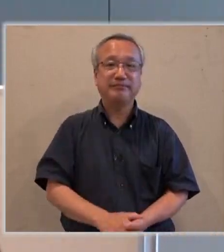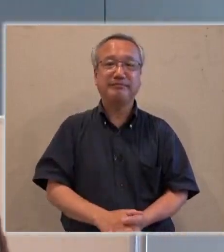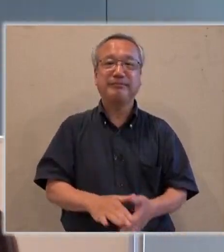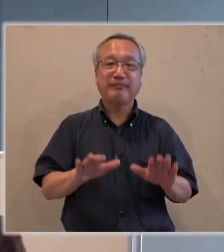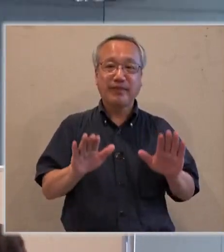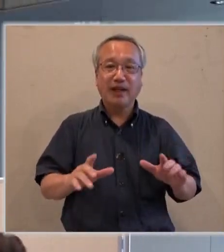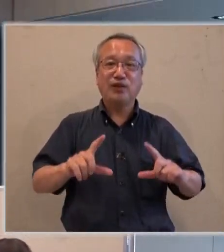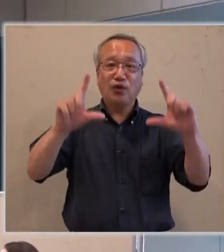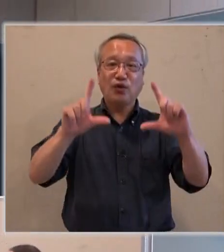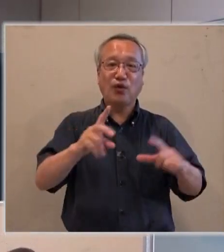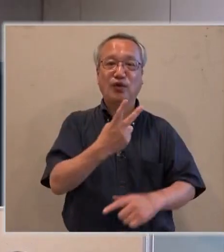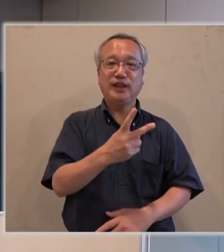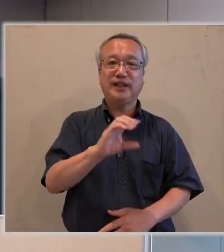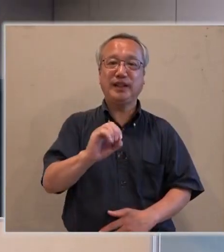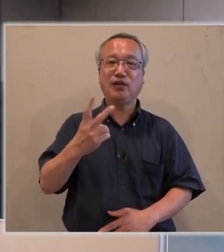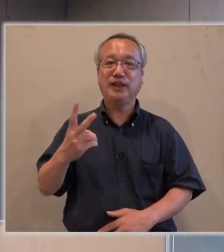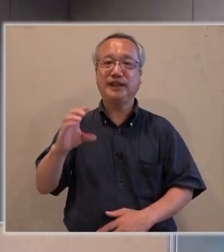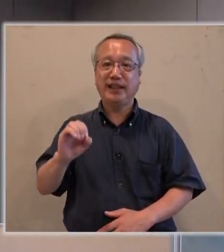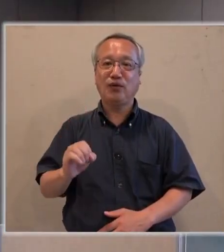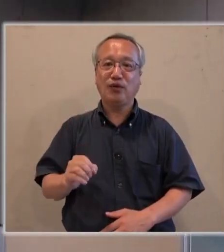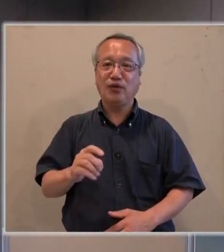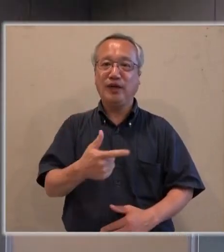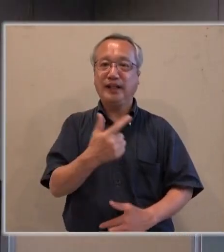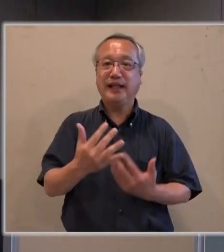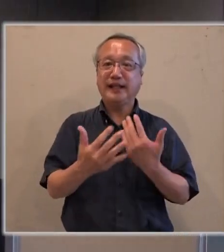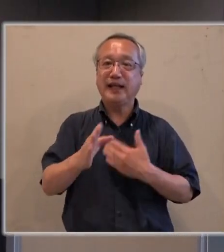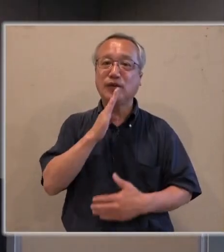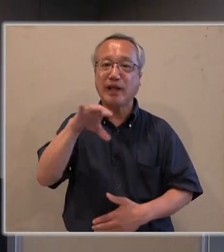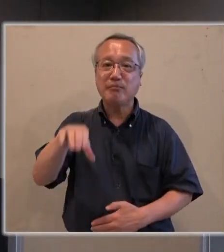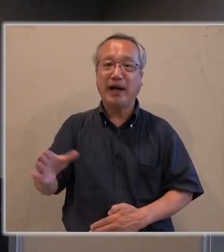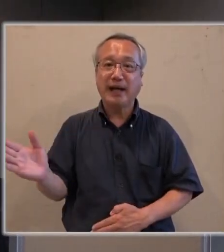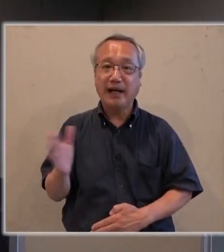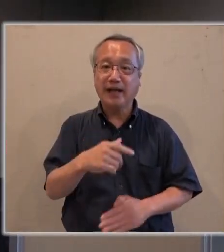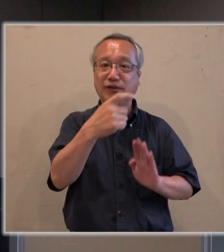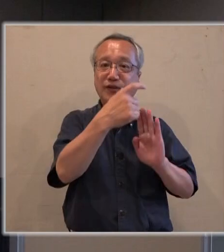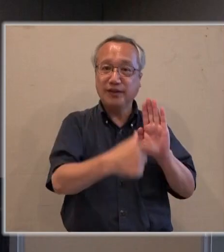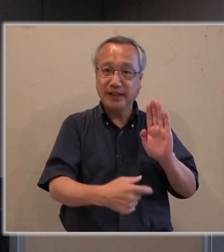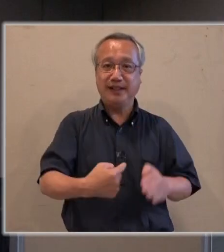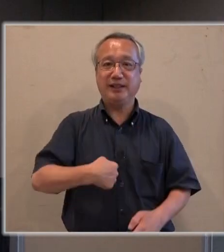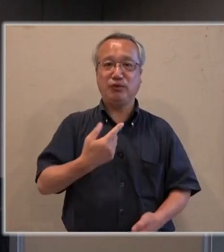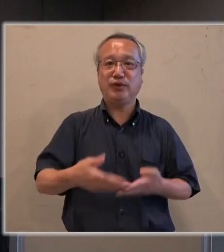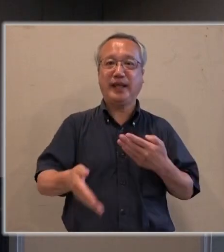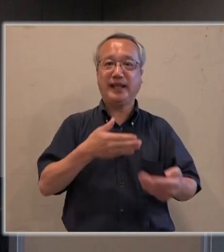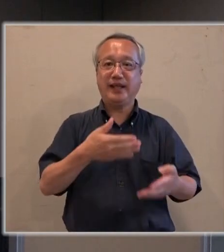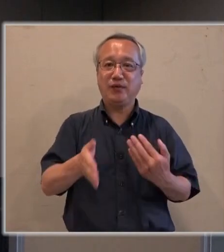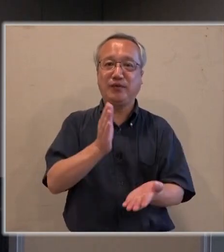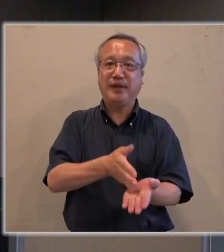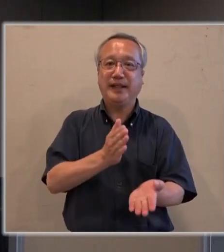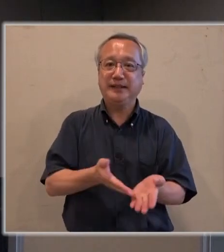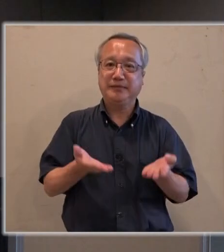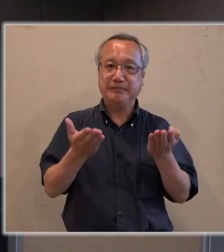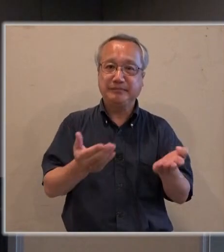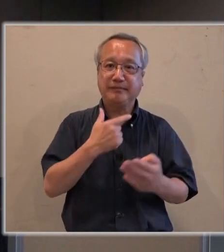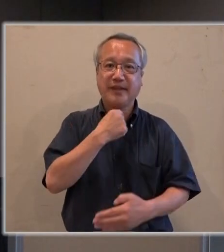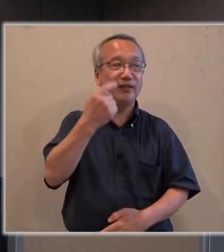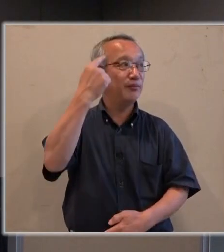日は東京2020大会の現場からというタイトルで、少し自分の経験をお話しできればというふうに思っております